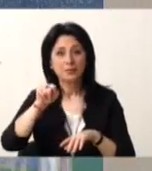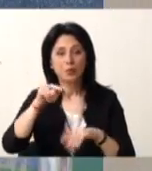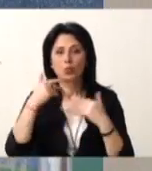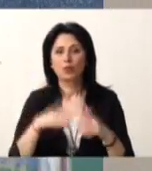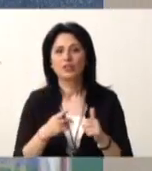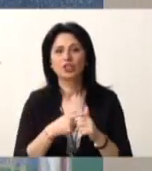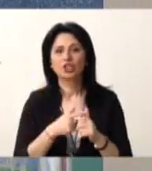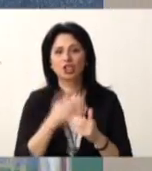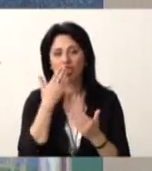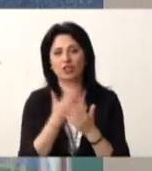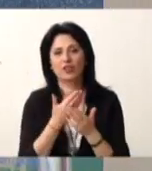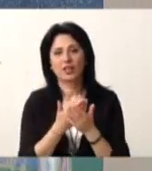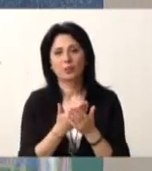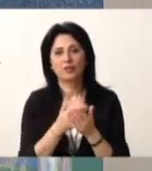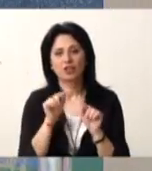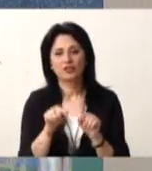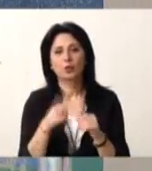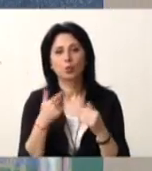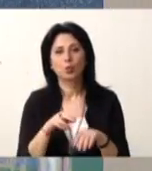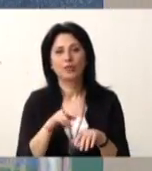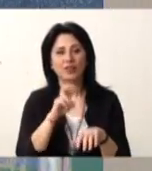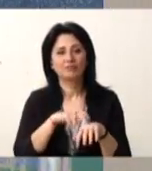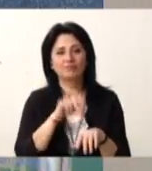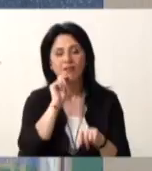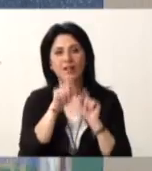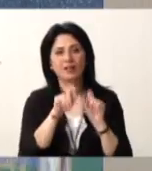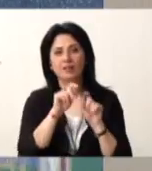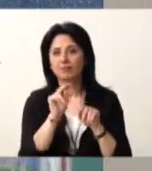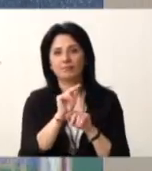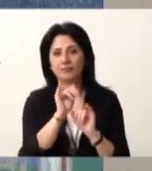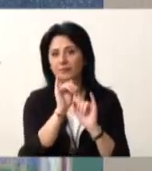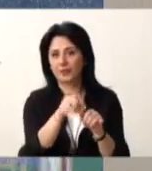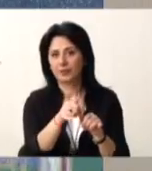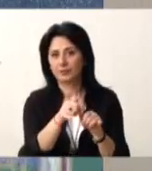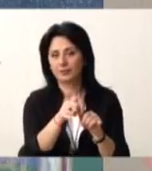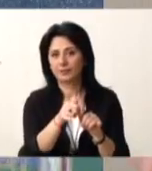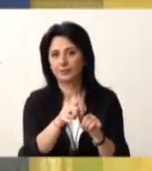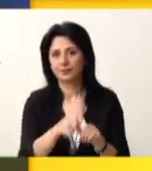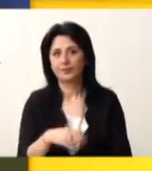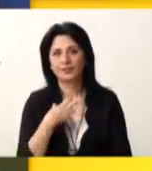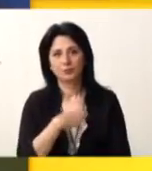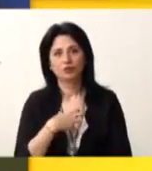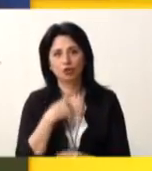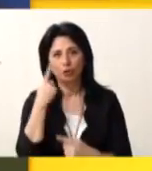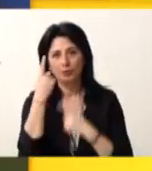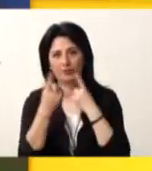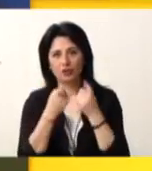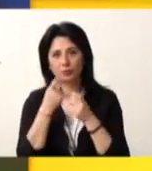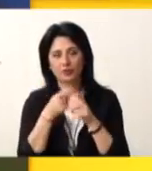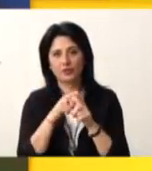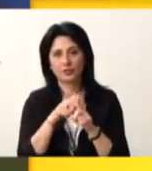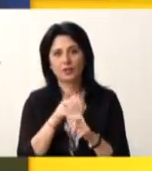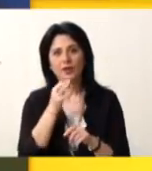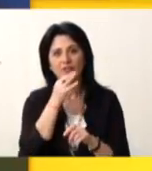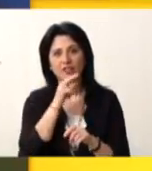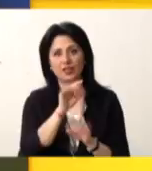ეს არის ჩვენება, რომ აქ ჩვენ თერაპიულად პაციენტს უბრალოდ ძალიან მნიშვნელოვანი ინფორმაცია. ბრძანეთ ახლა ვიდრე